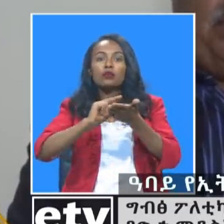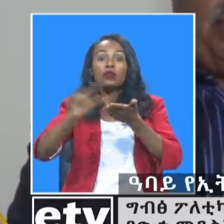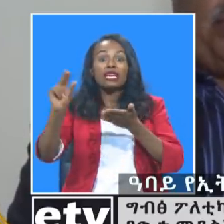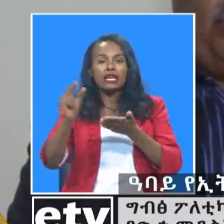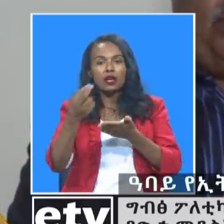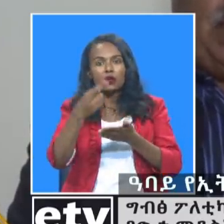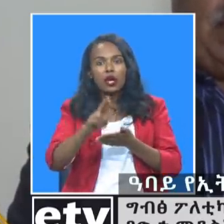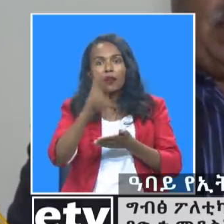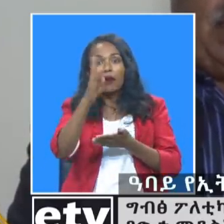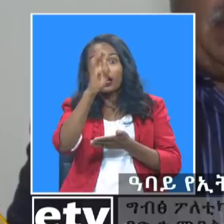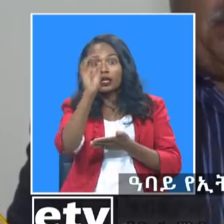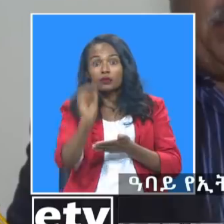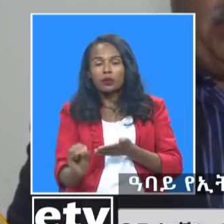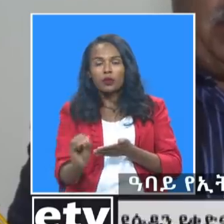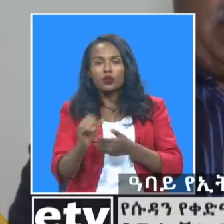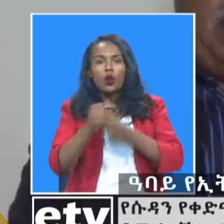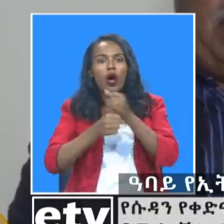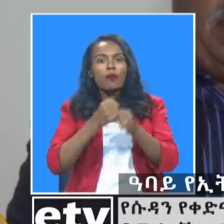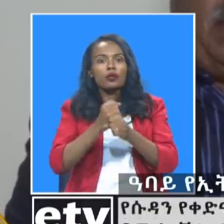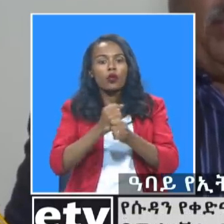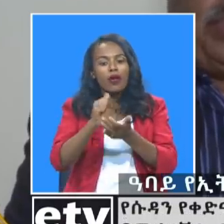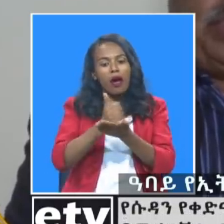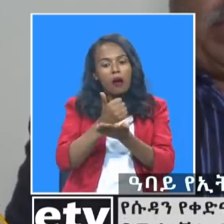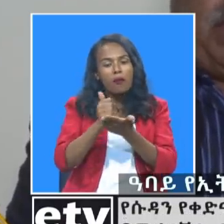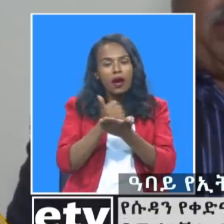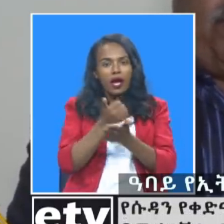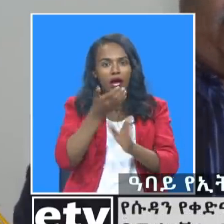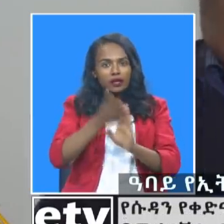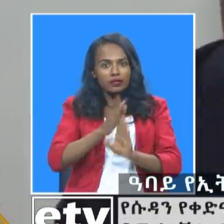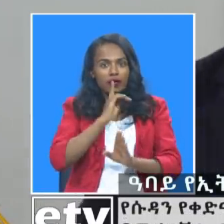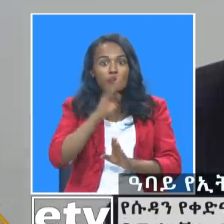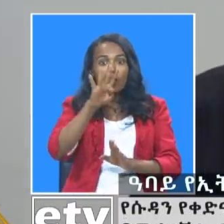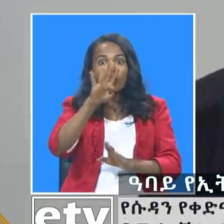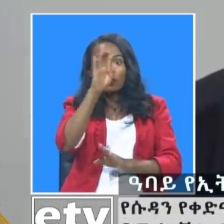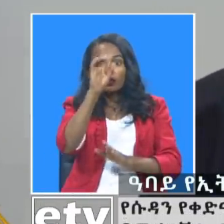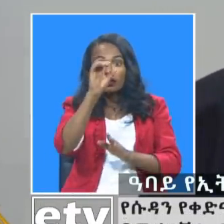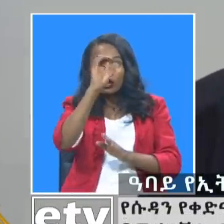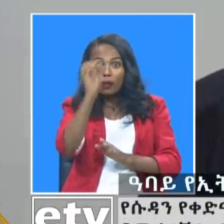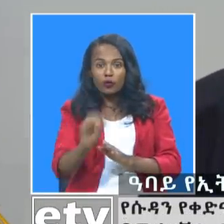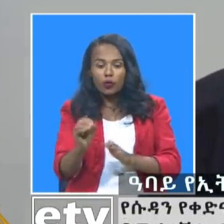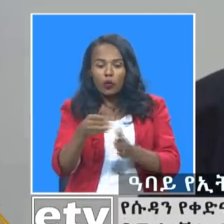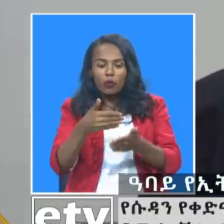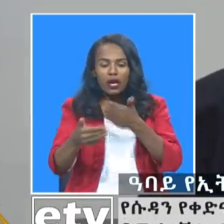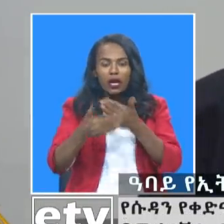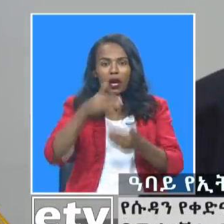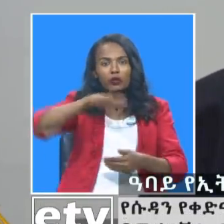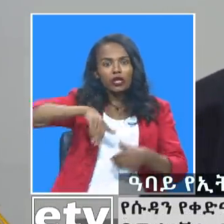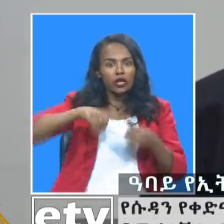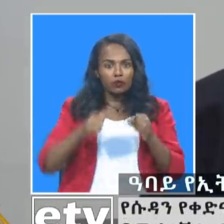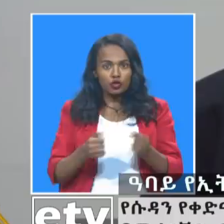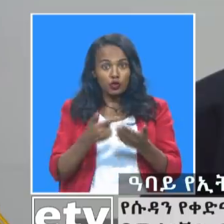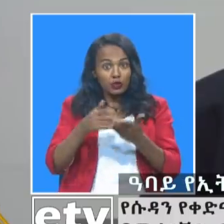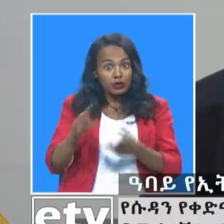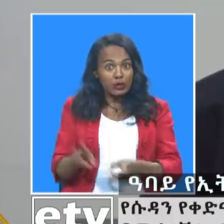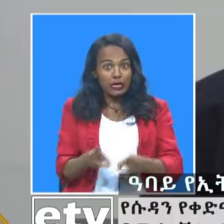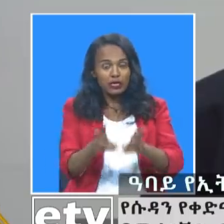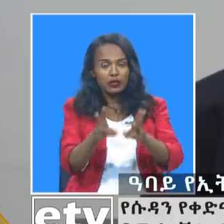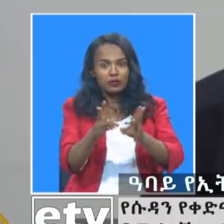ወይም 4% ዓመታዊ አማካይ ፍሰት አንጻር ነው። 4% በቀላሉ ሊቀር የሚችል ነው። በዚህ መንገድ